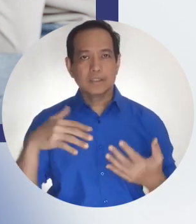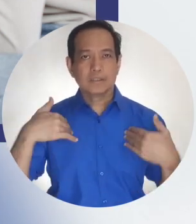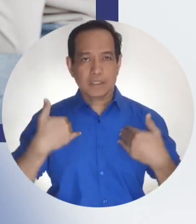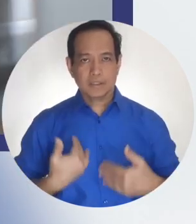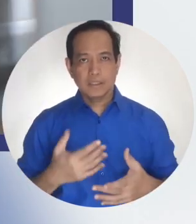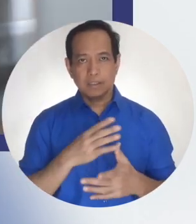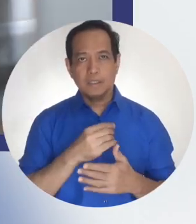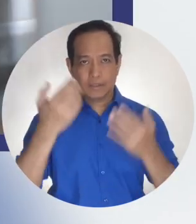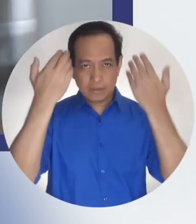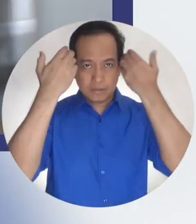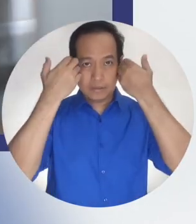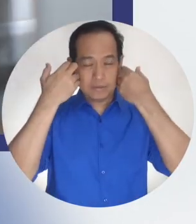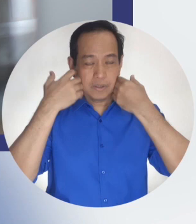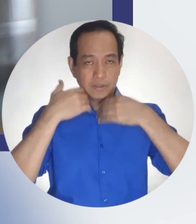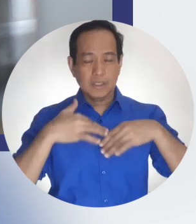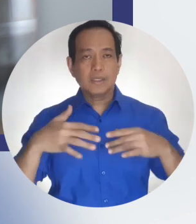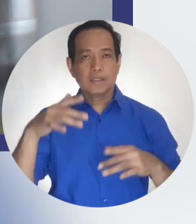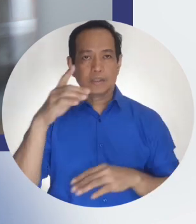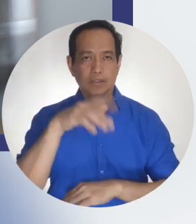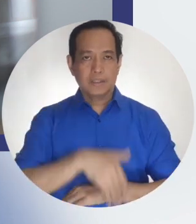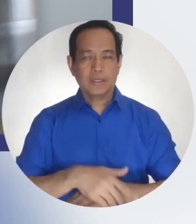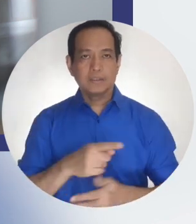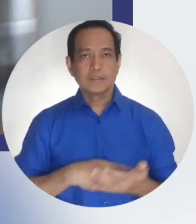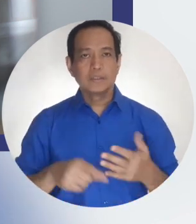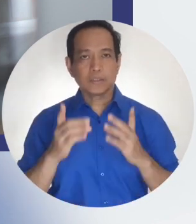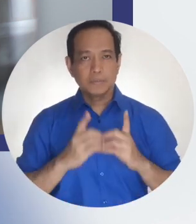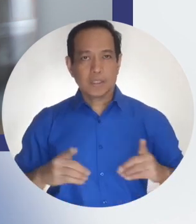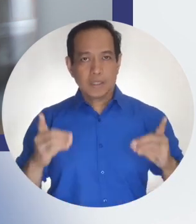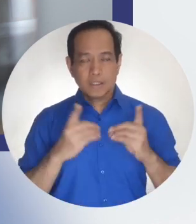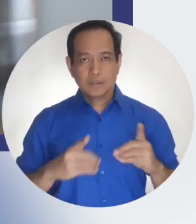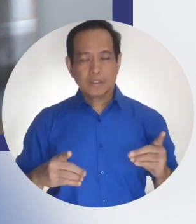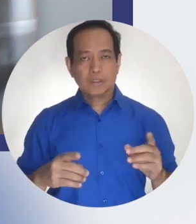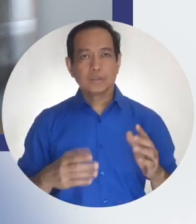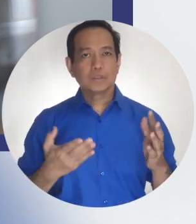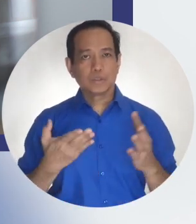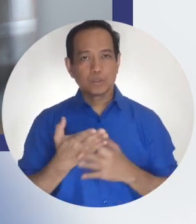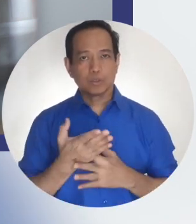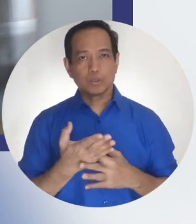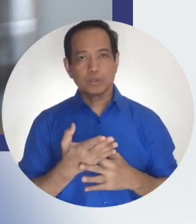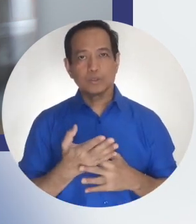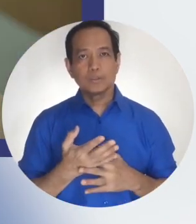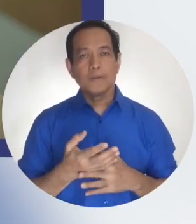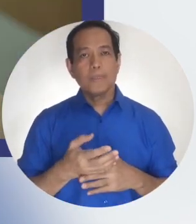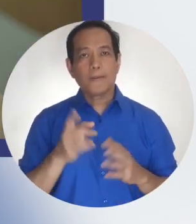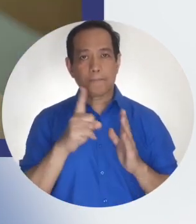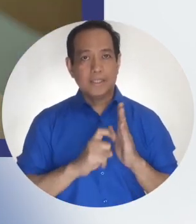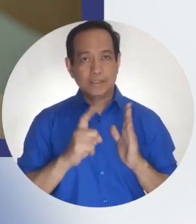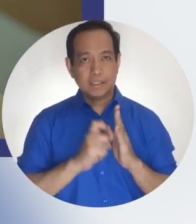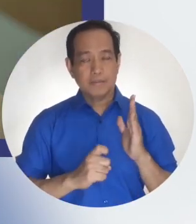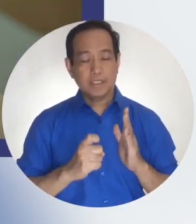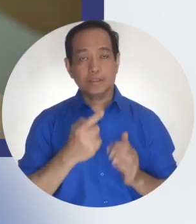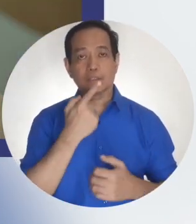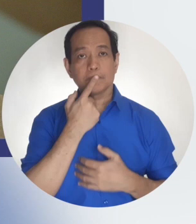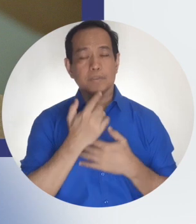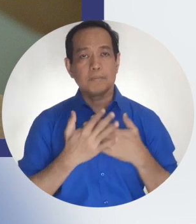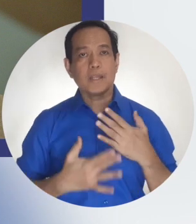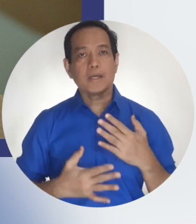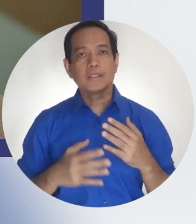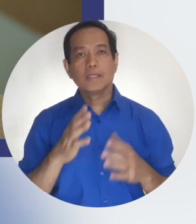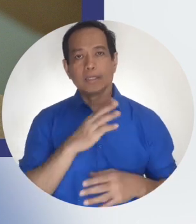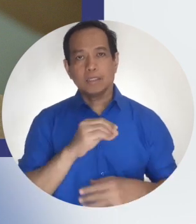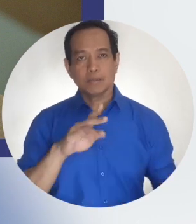madaling mapagod, or nagpapawis sa gabi. Ito ay nadadiagnose sa pamamagitan